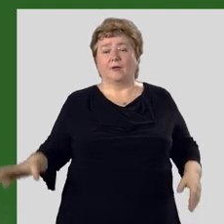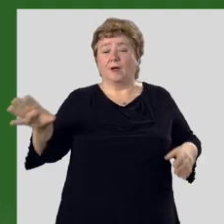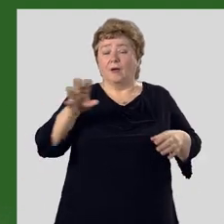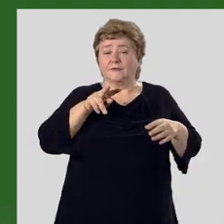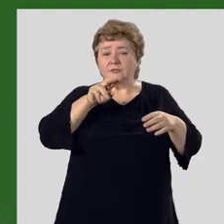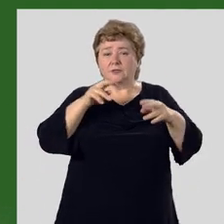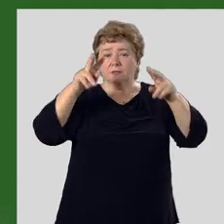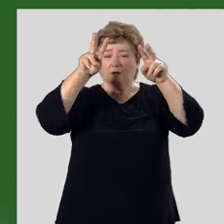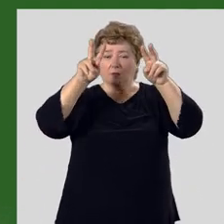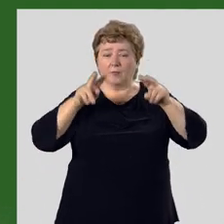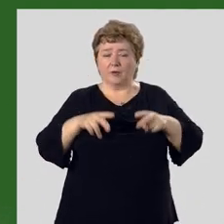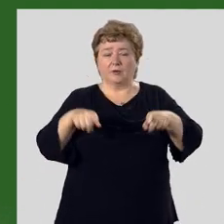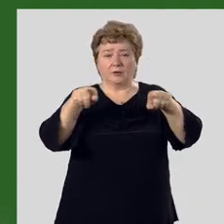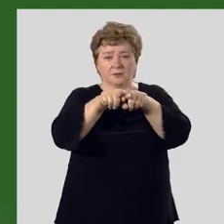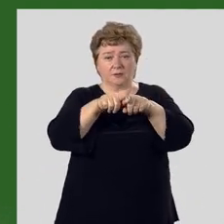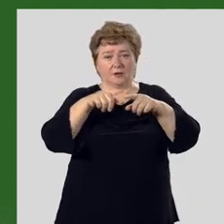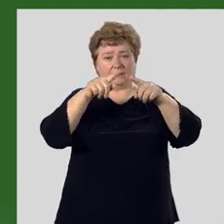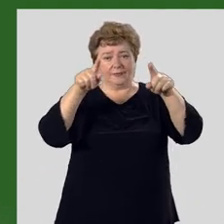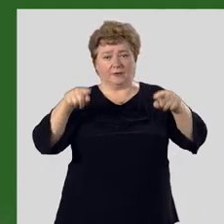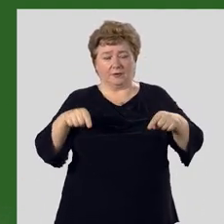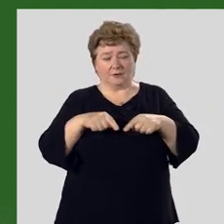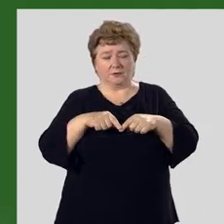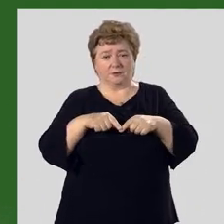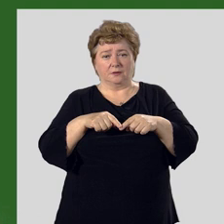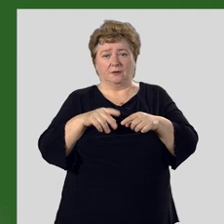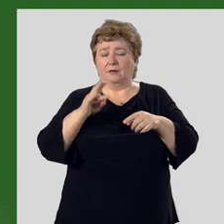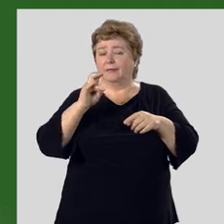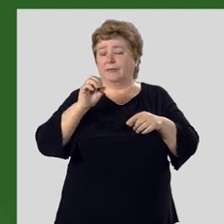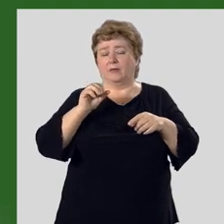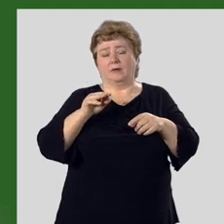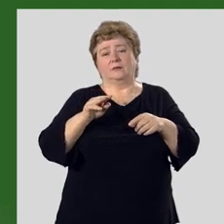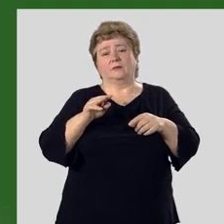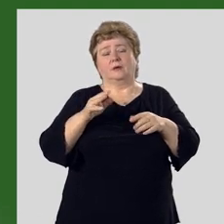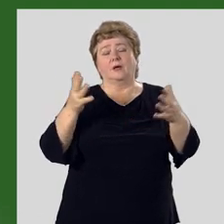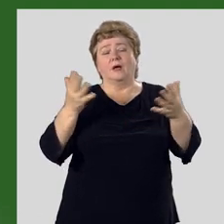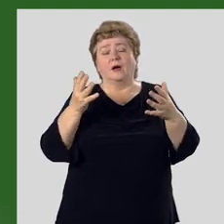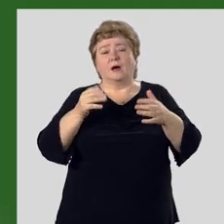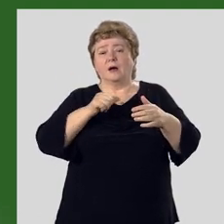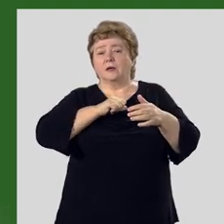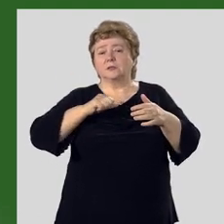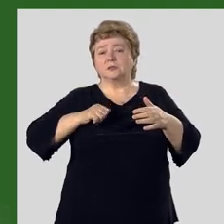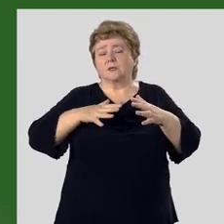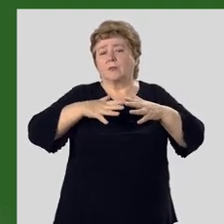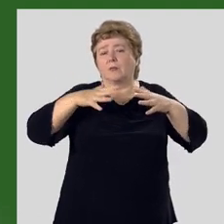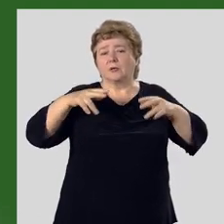Все ли параллели на карте одинаковы? Нет. Какая самая